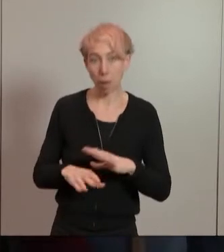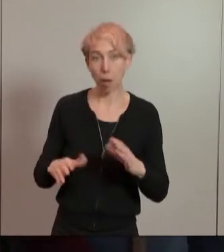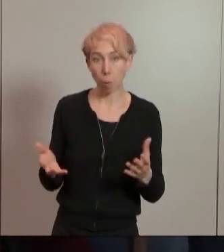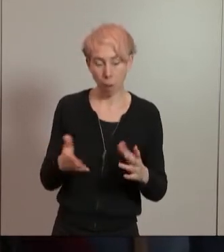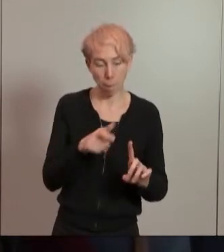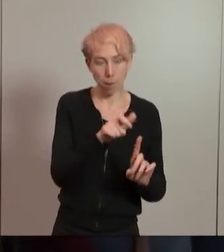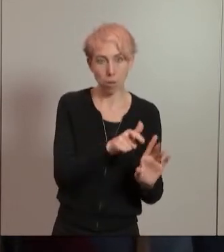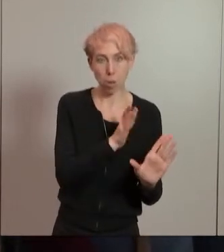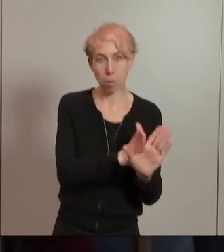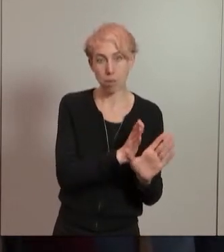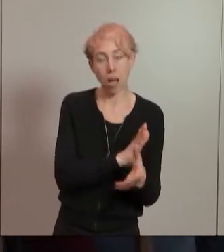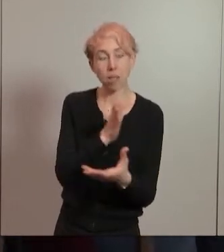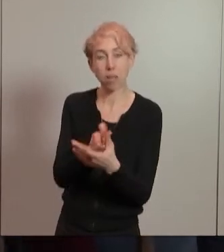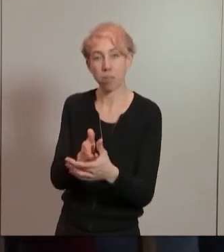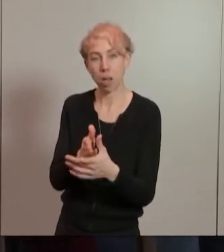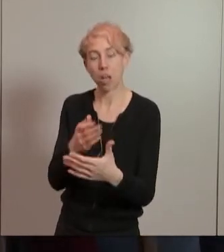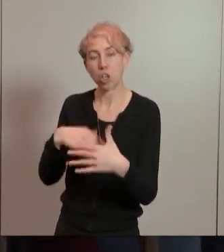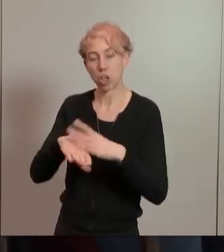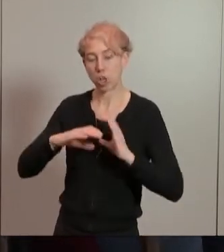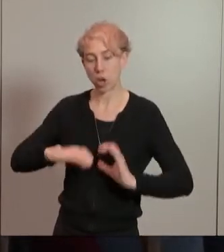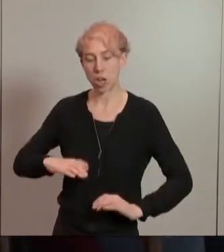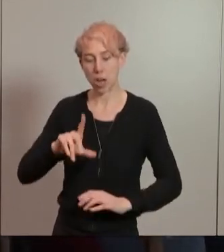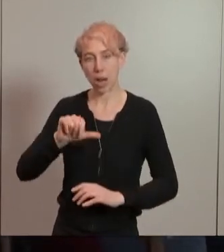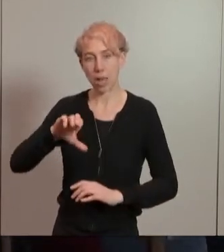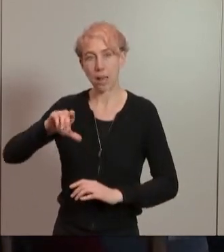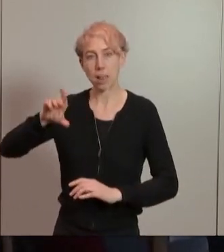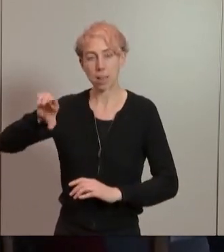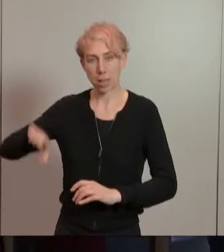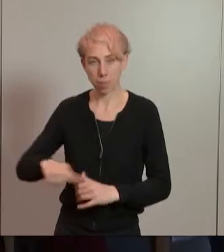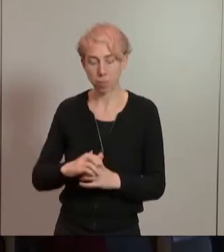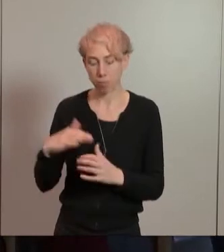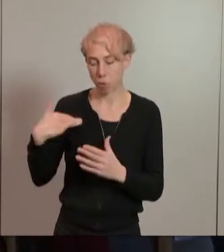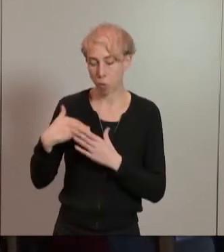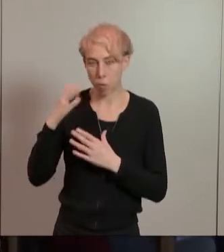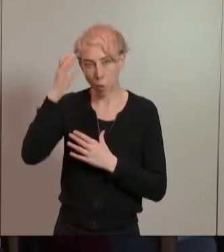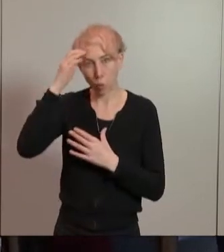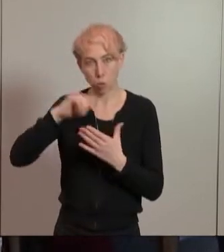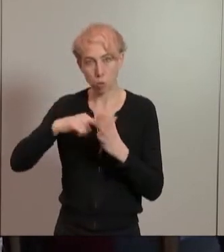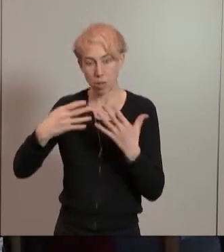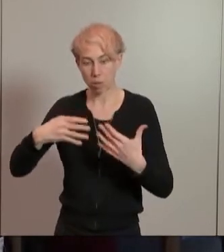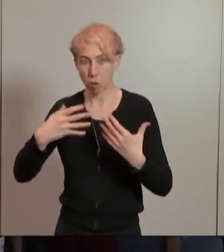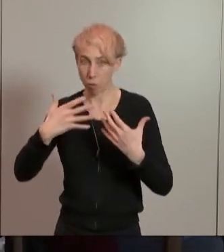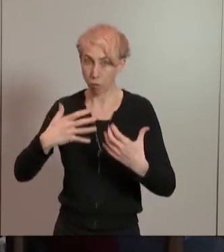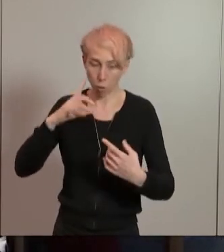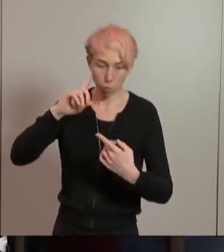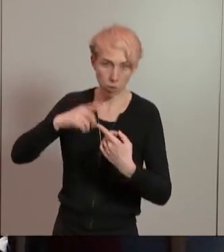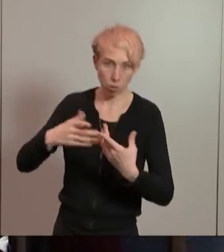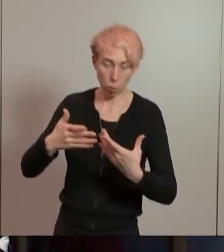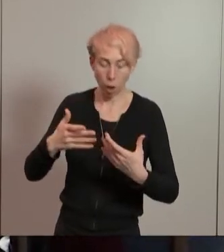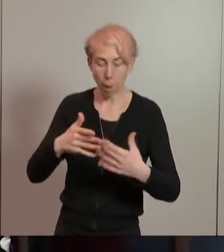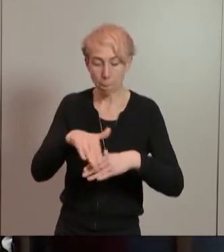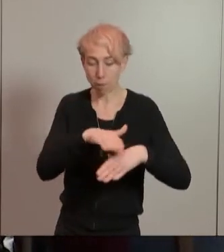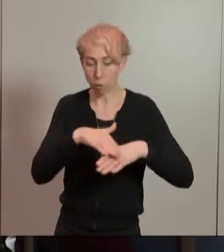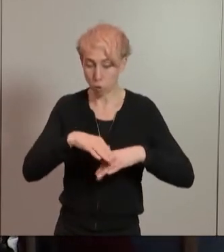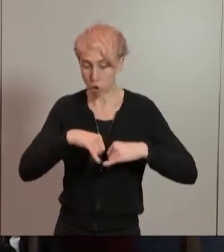d'une psychologue au Collège Allende. Depuis août 2019, l'objectif a été de renforcer l'action de prévention en direction des